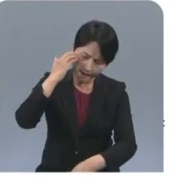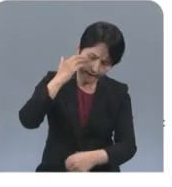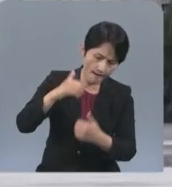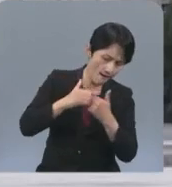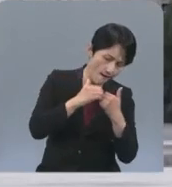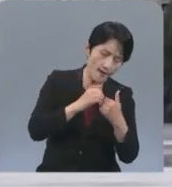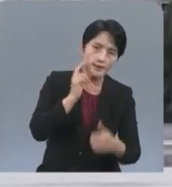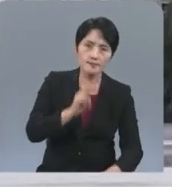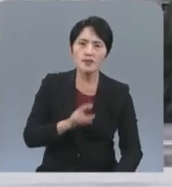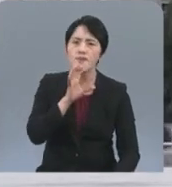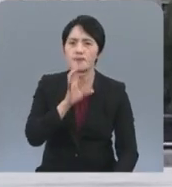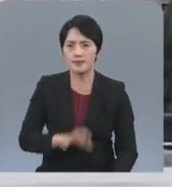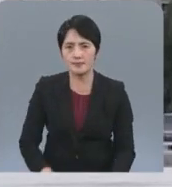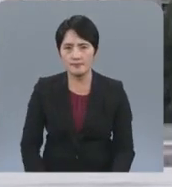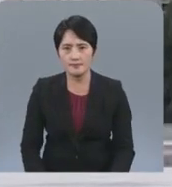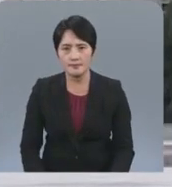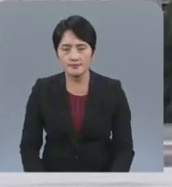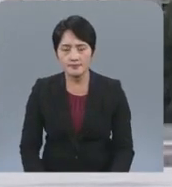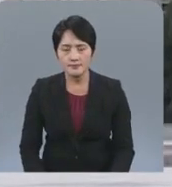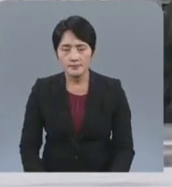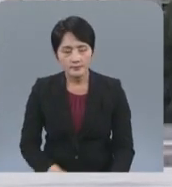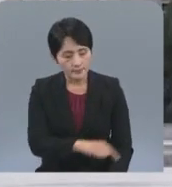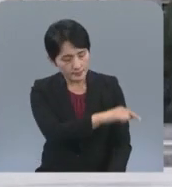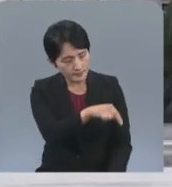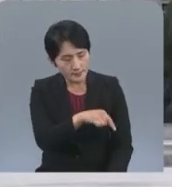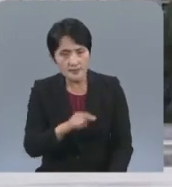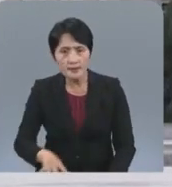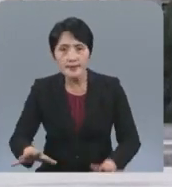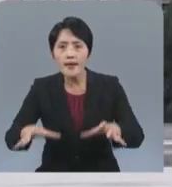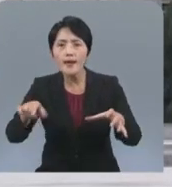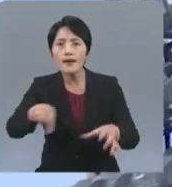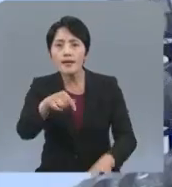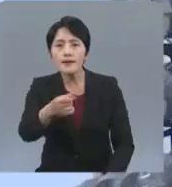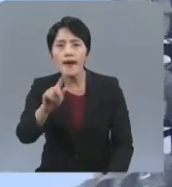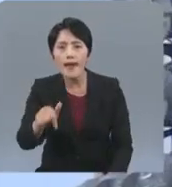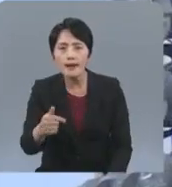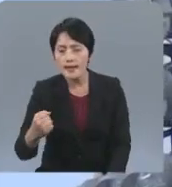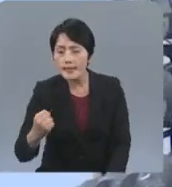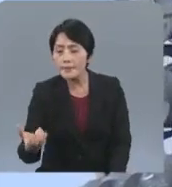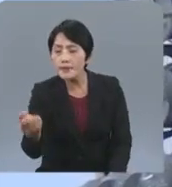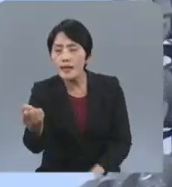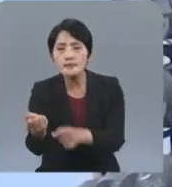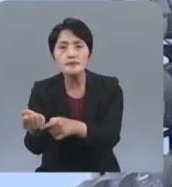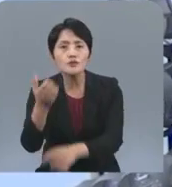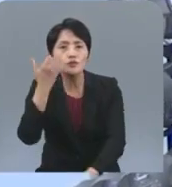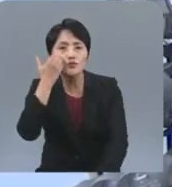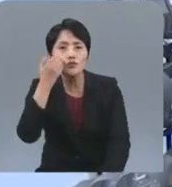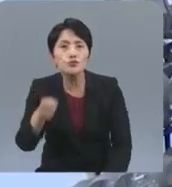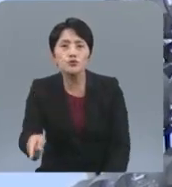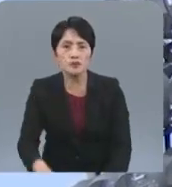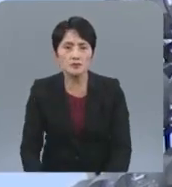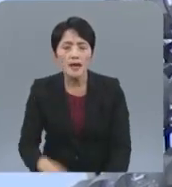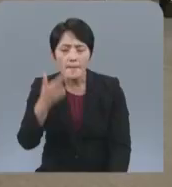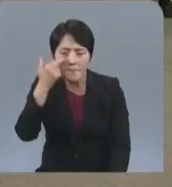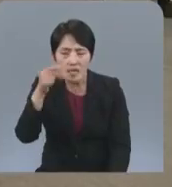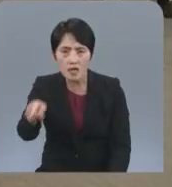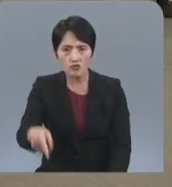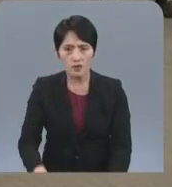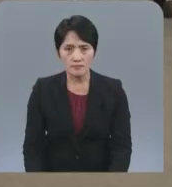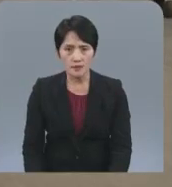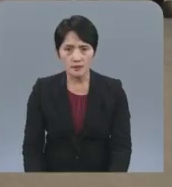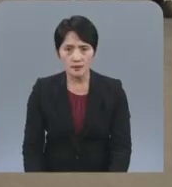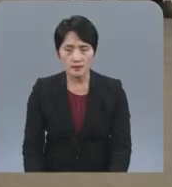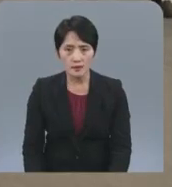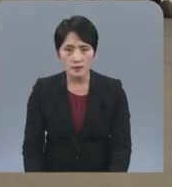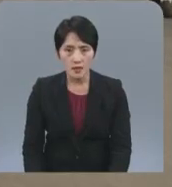в пеньяне высказались решительно против принятого документа термин постоянные угроза больше всего подходит для